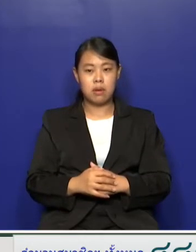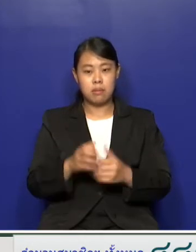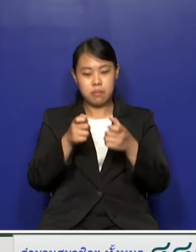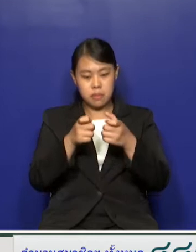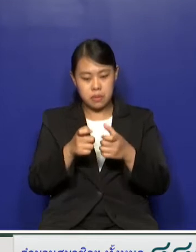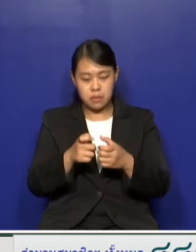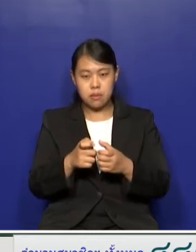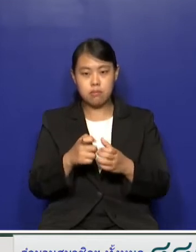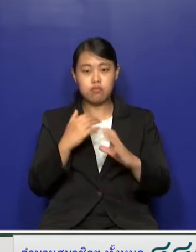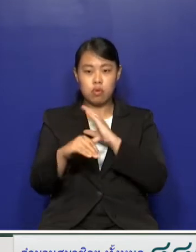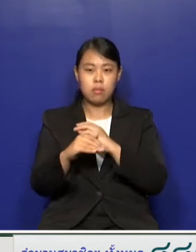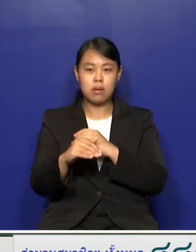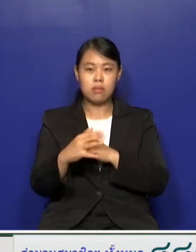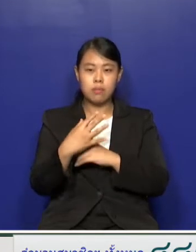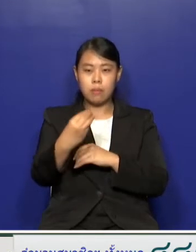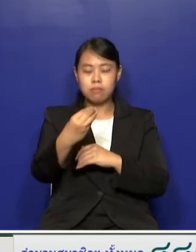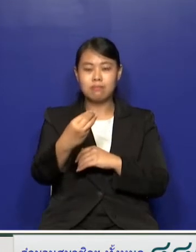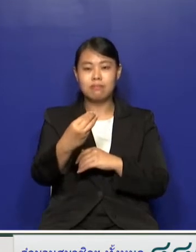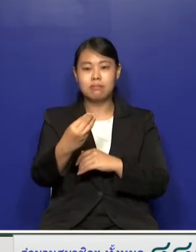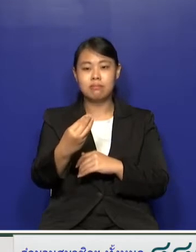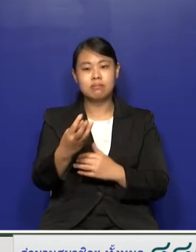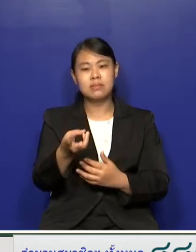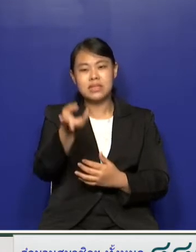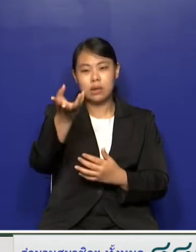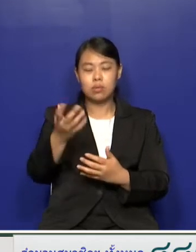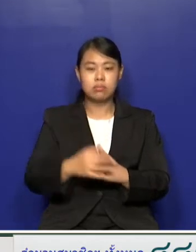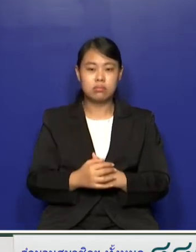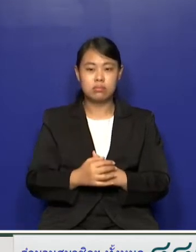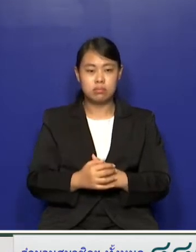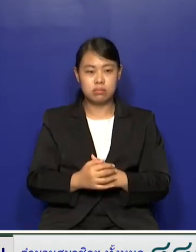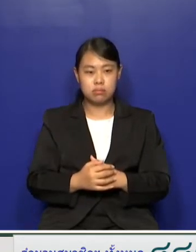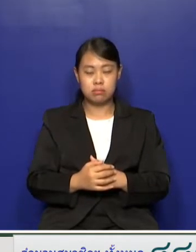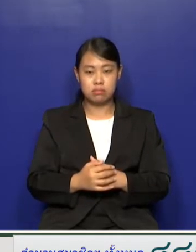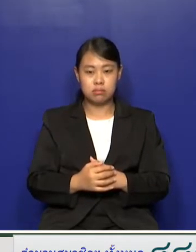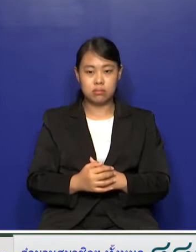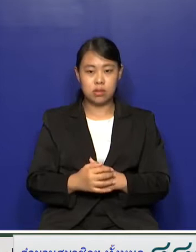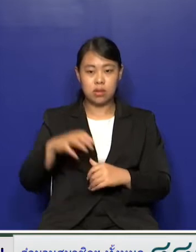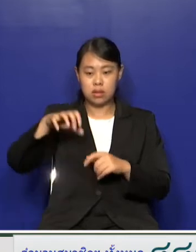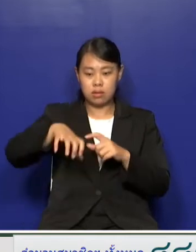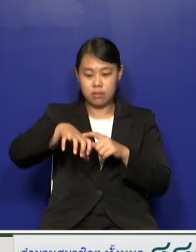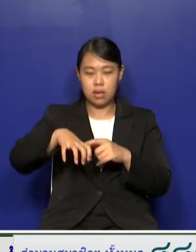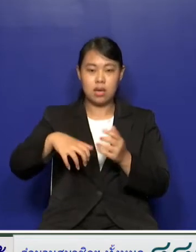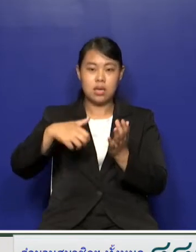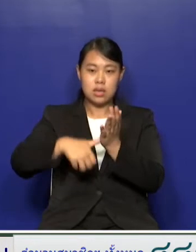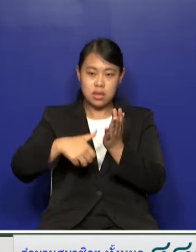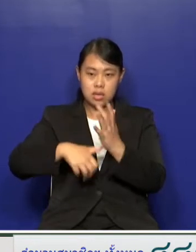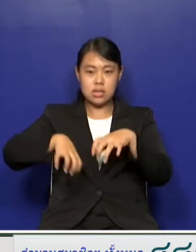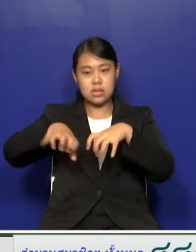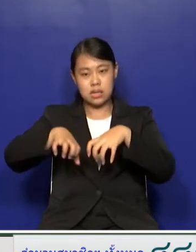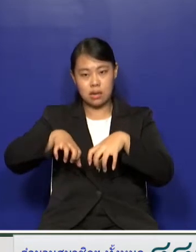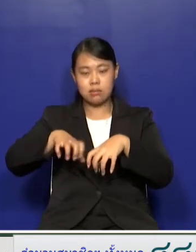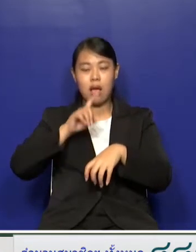ก็หายไปผมอยากถามทางทำงานบริหารหนี้สาธารณะว่าเหตุใด